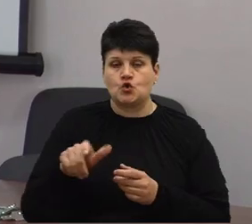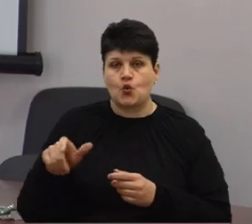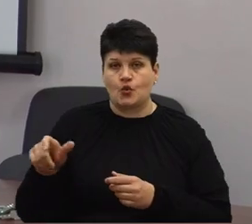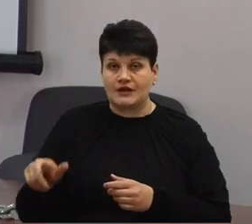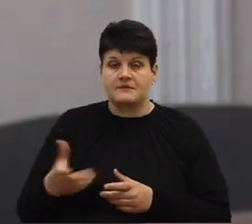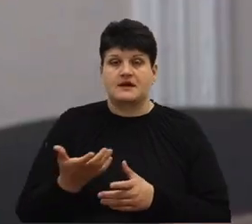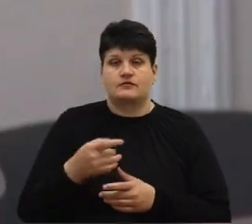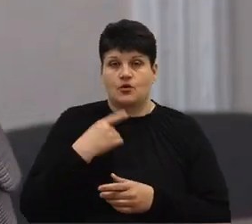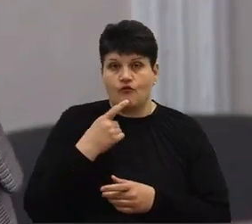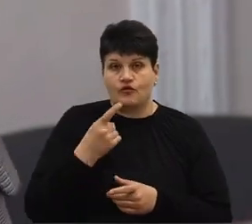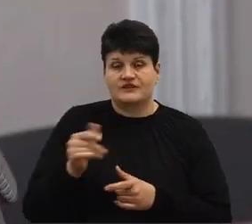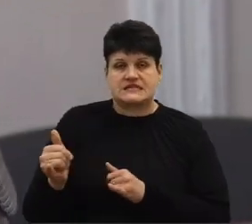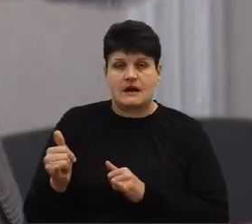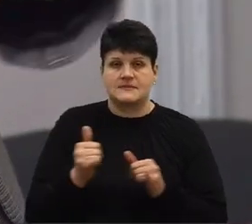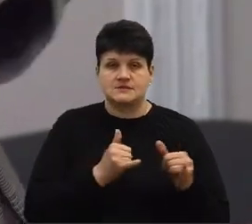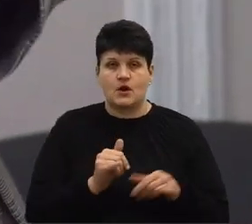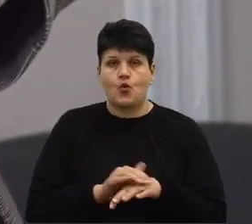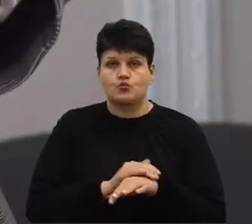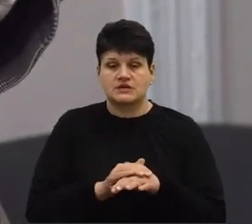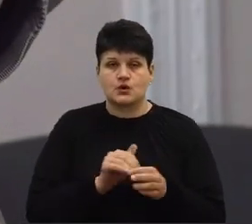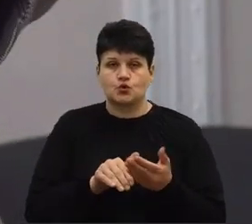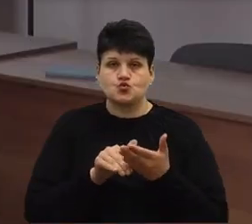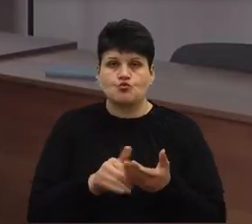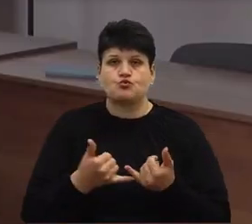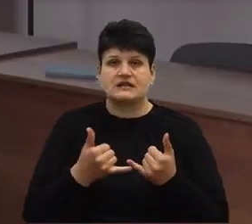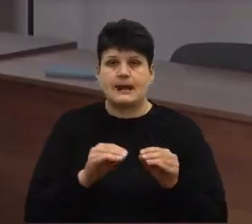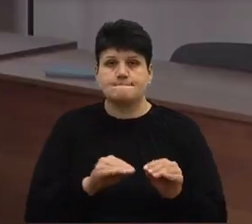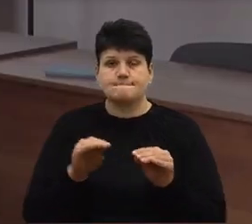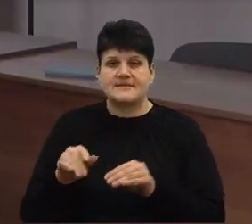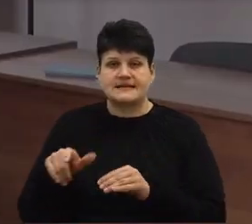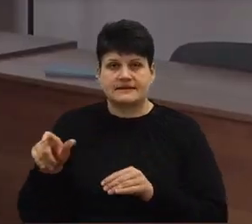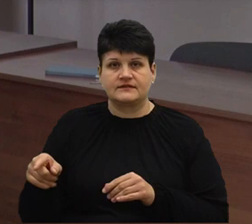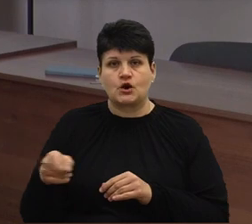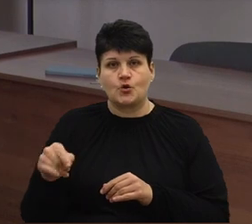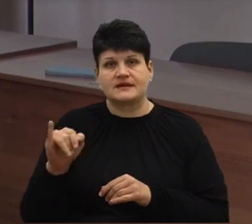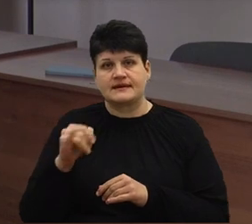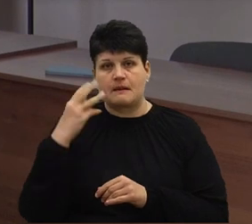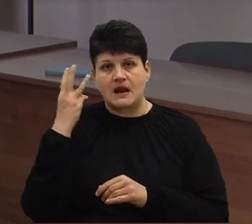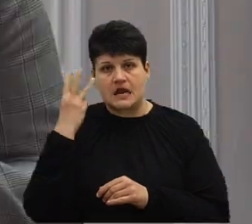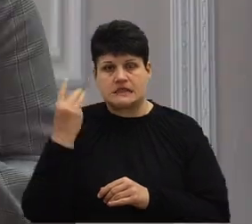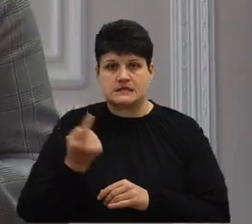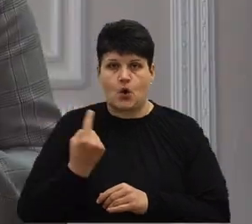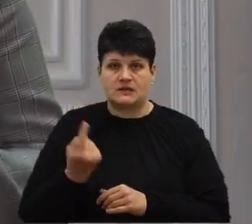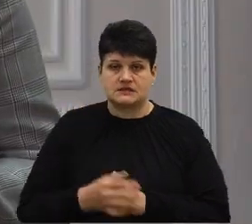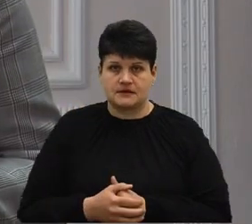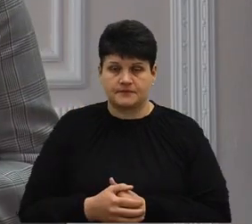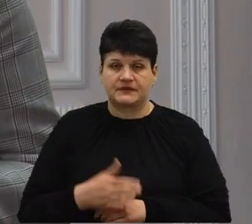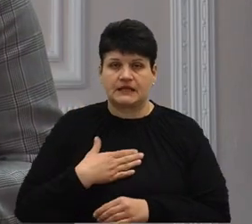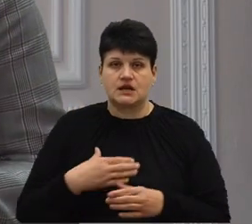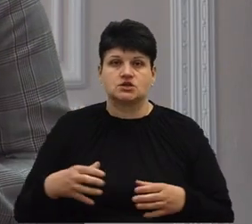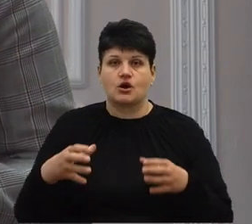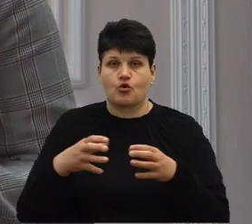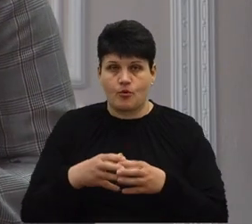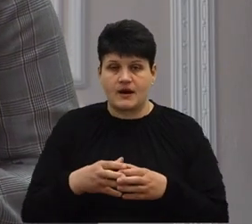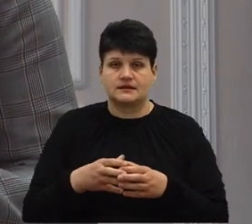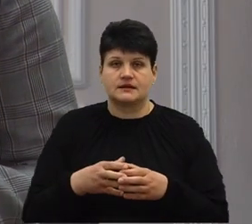Тузик за її словами вони забезпечують гуманітарну допомогу для переселенців у Тернопільській та Хмельницькій в гостях Наша команда з